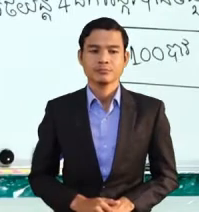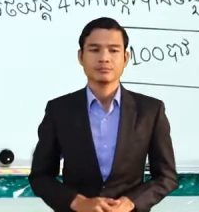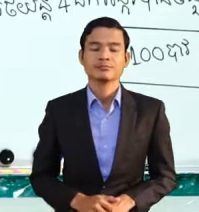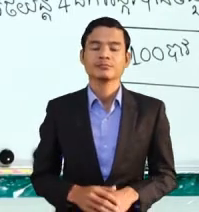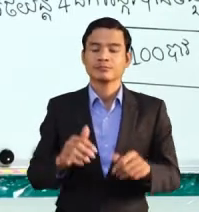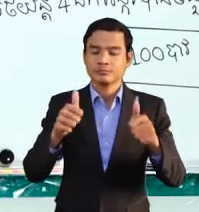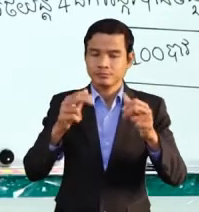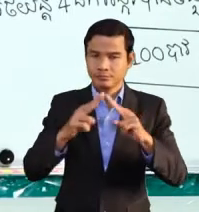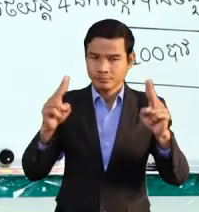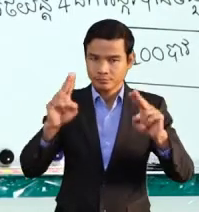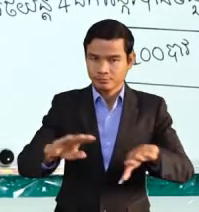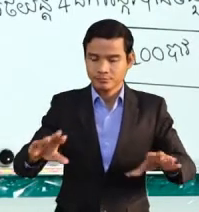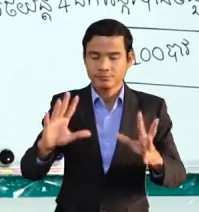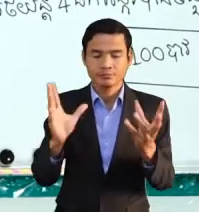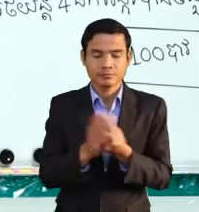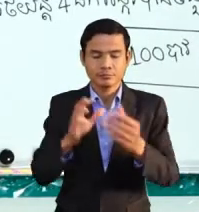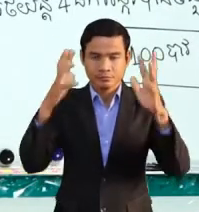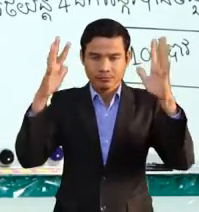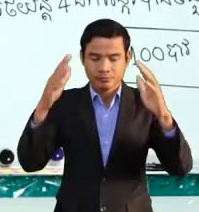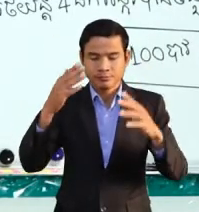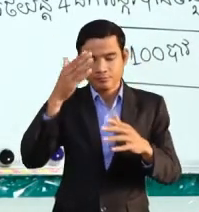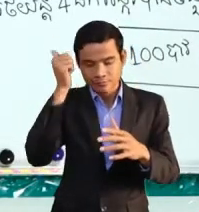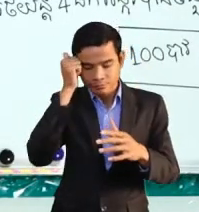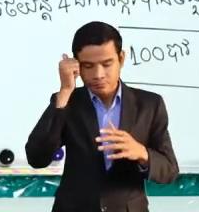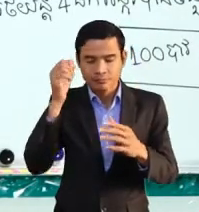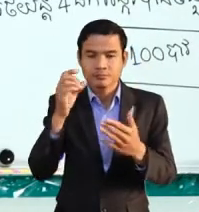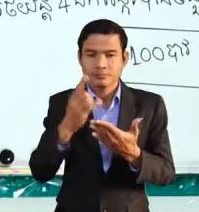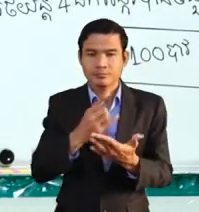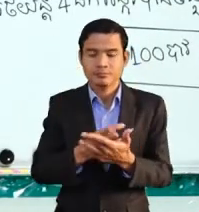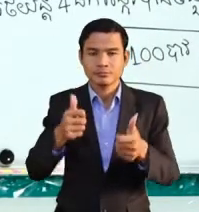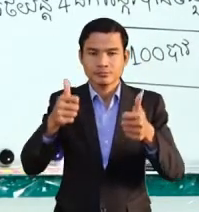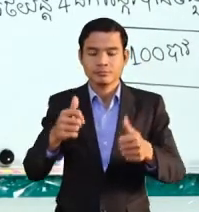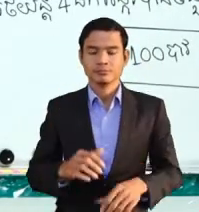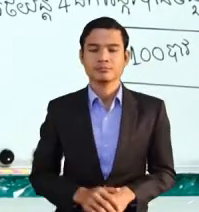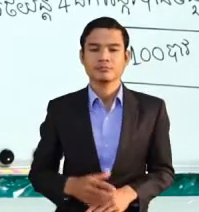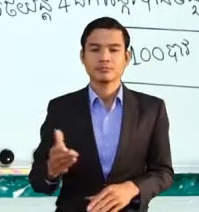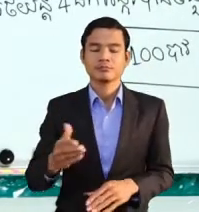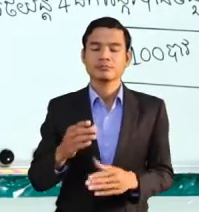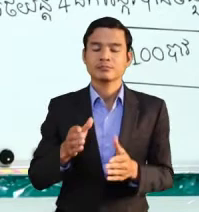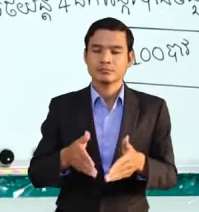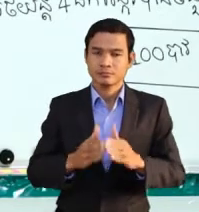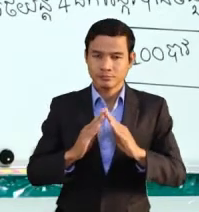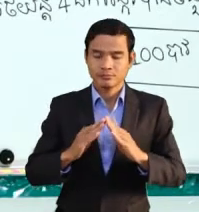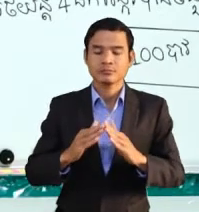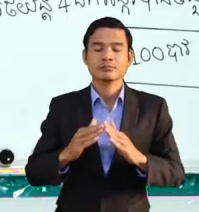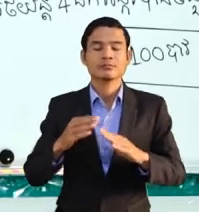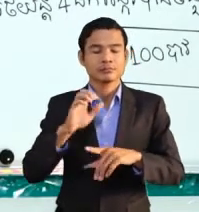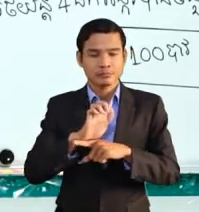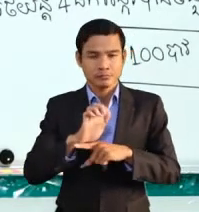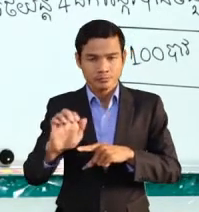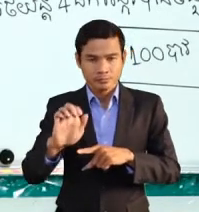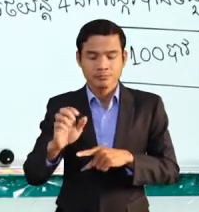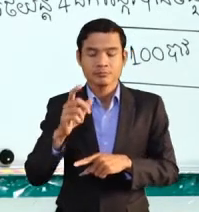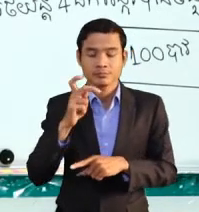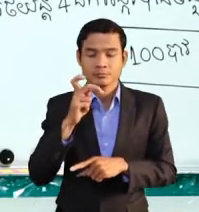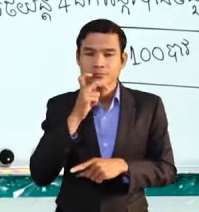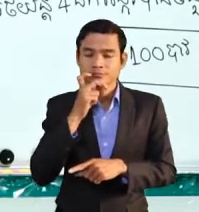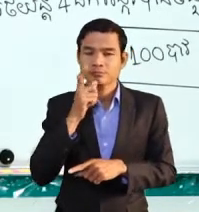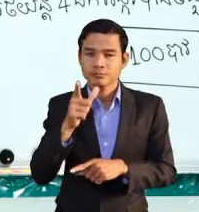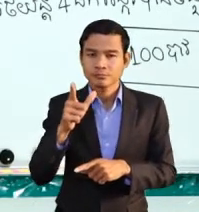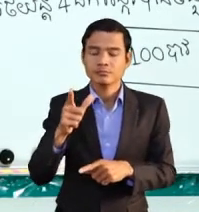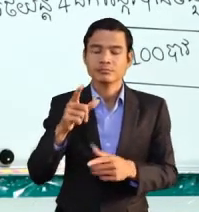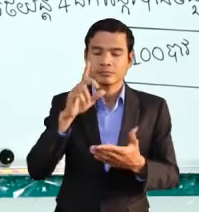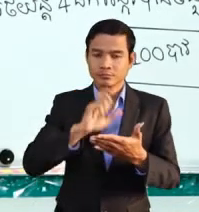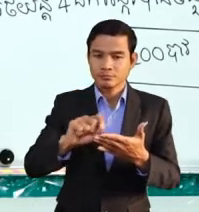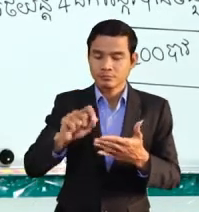Chà, lọ nà. Con cha mê riêng bàn lọ nà. Nè con á. Chà, chẳng các bằng ca chùm nào cứ ca sỏ